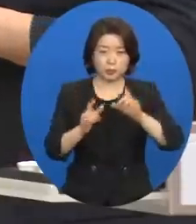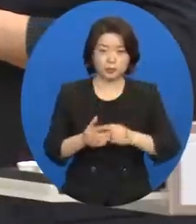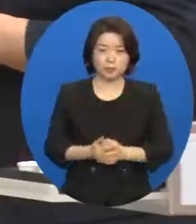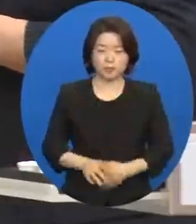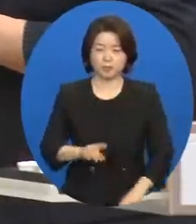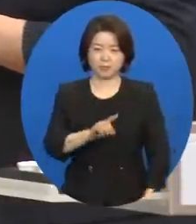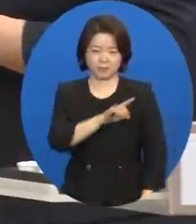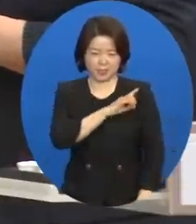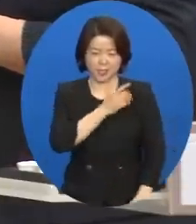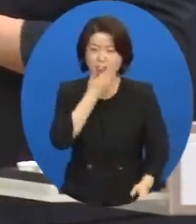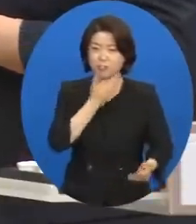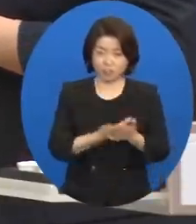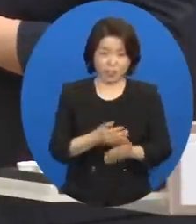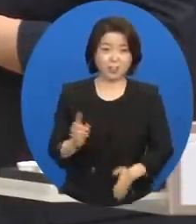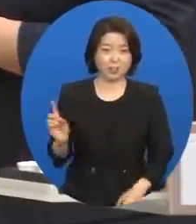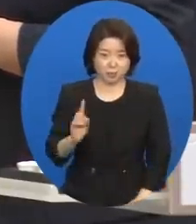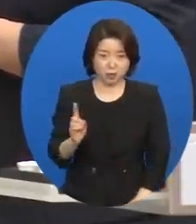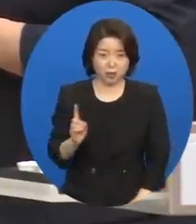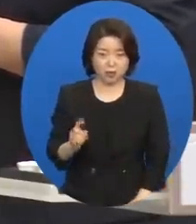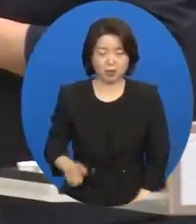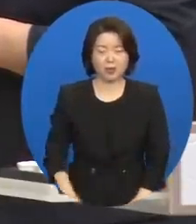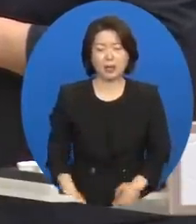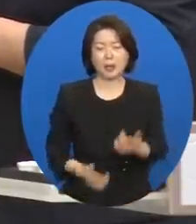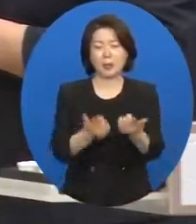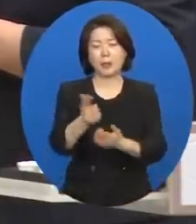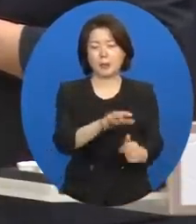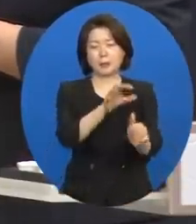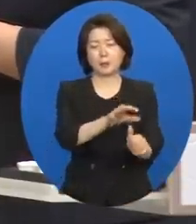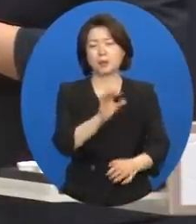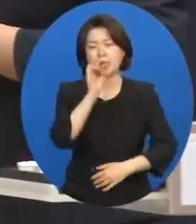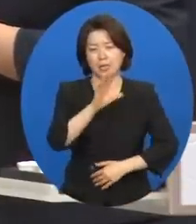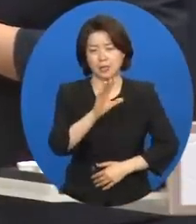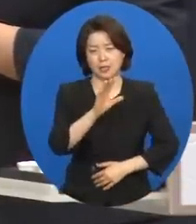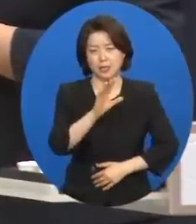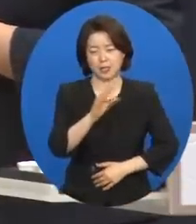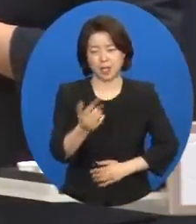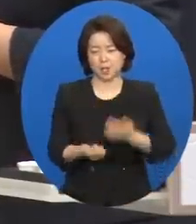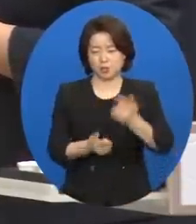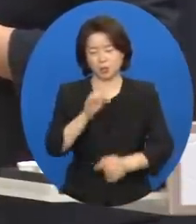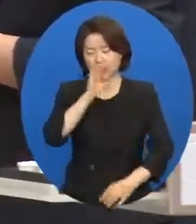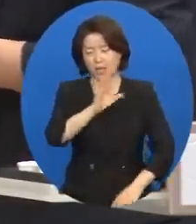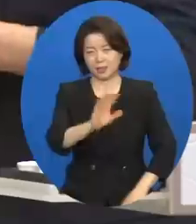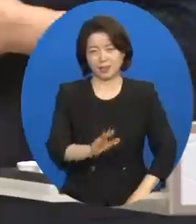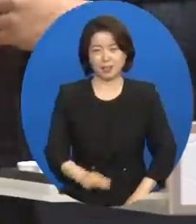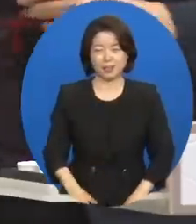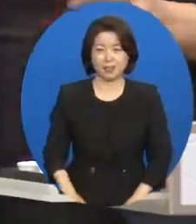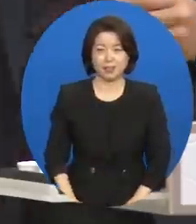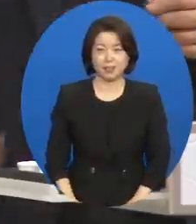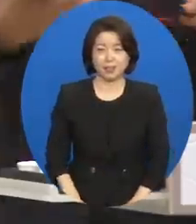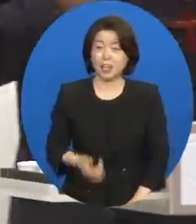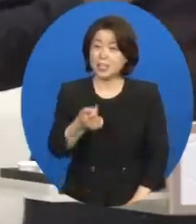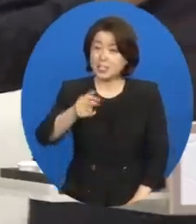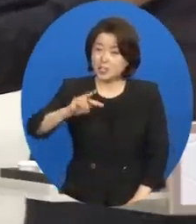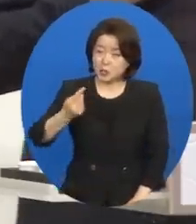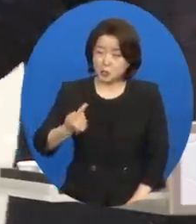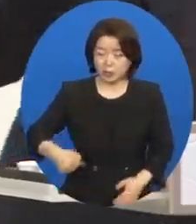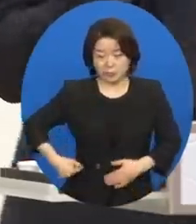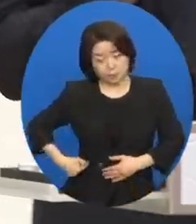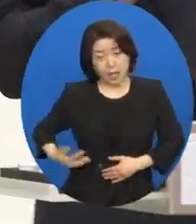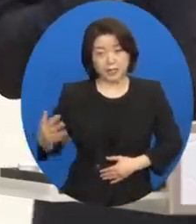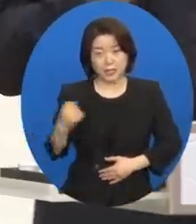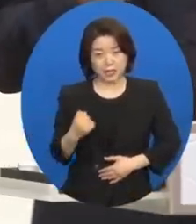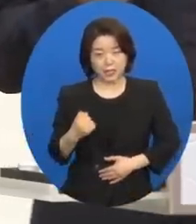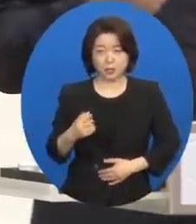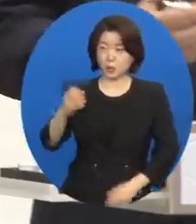제일 중요한 게 뭐냐면 통제가 안 되는 거예요. 통제 불능. 최소한의 양심을 가지고